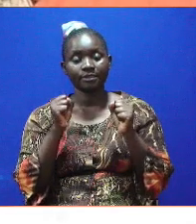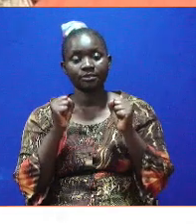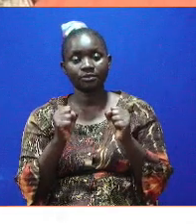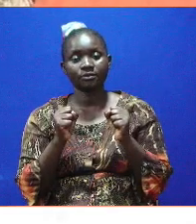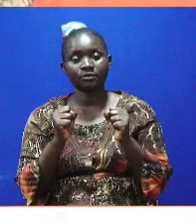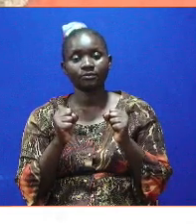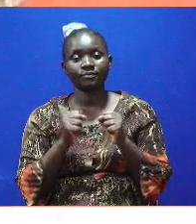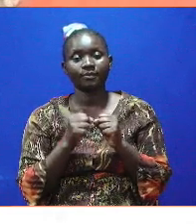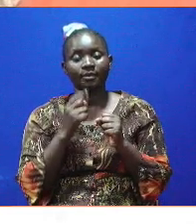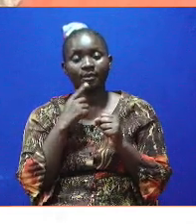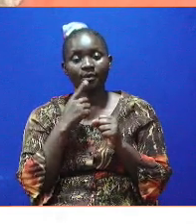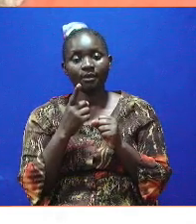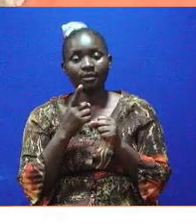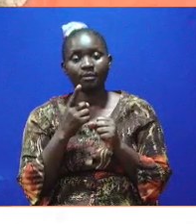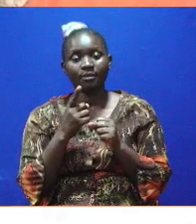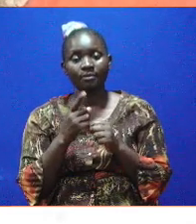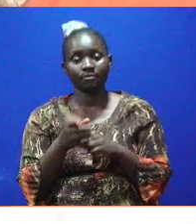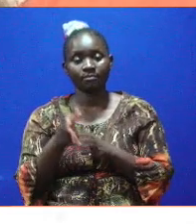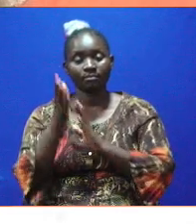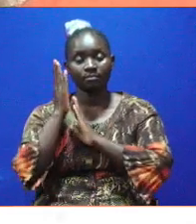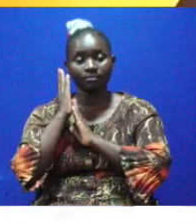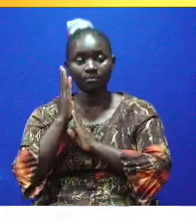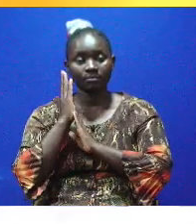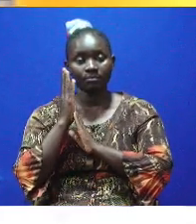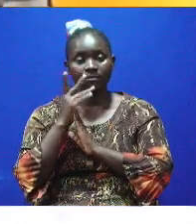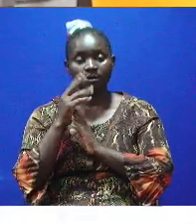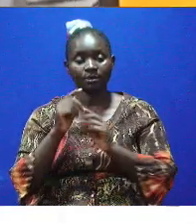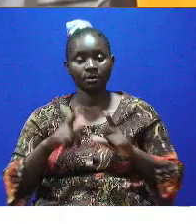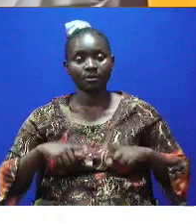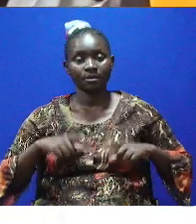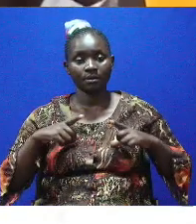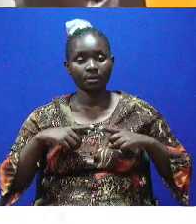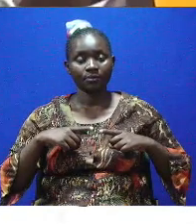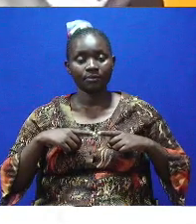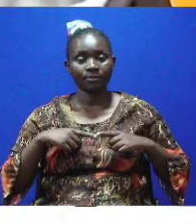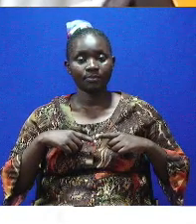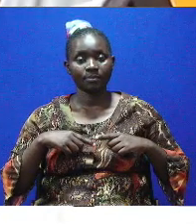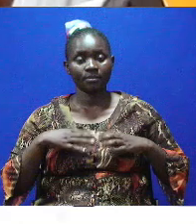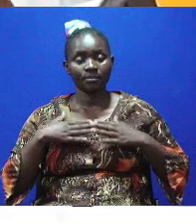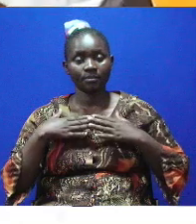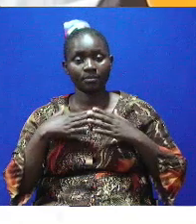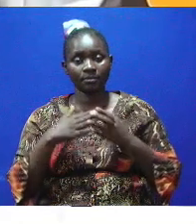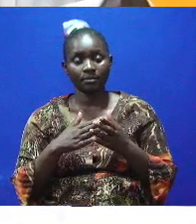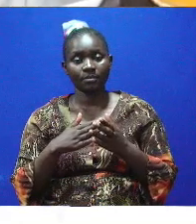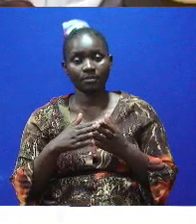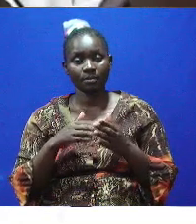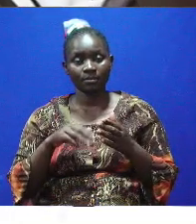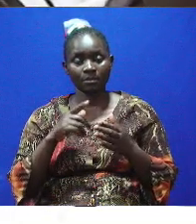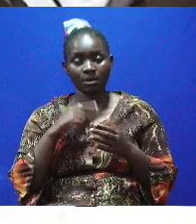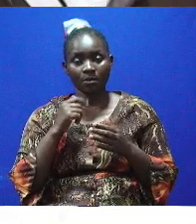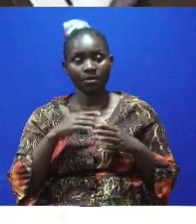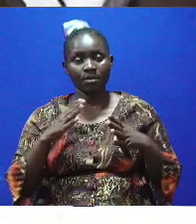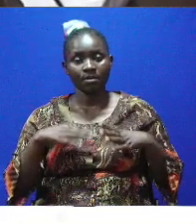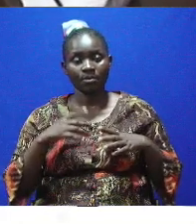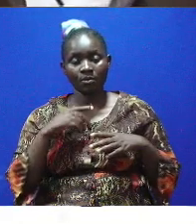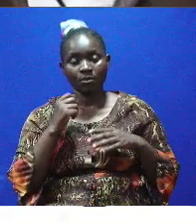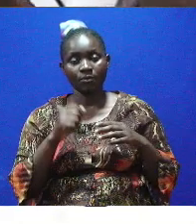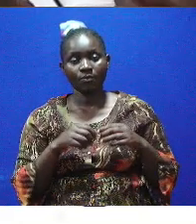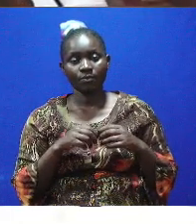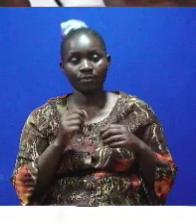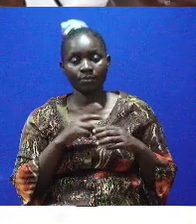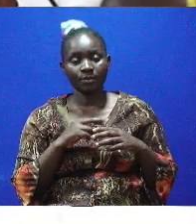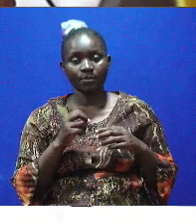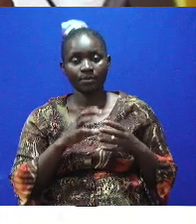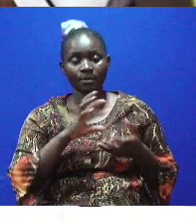na kwa watayenga chisoja chie president no chire chire alive. Abare ya avu ni govara kikiara nsema ya bantu ababalige tigo